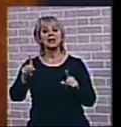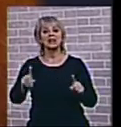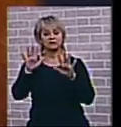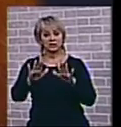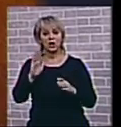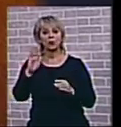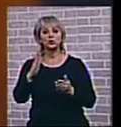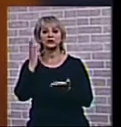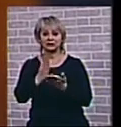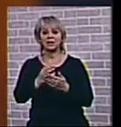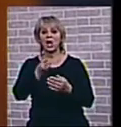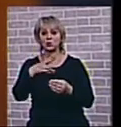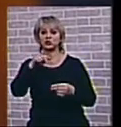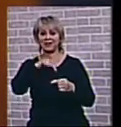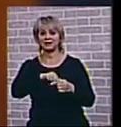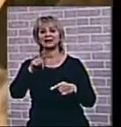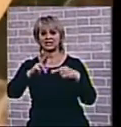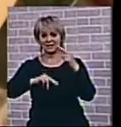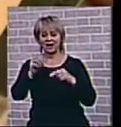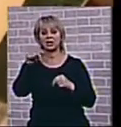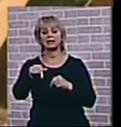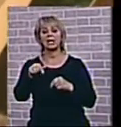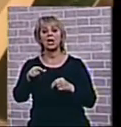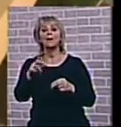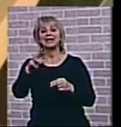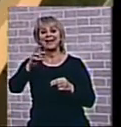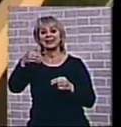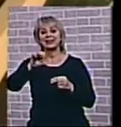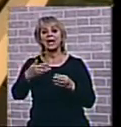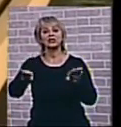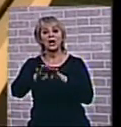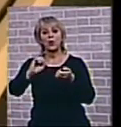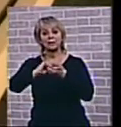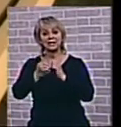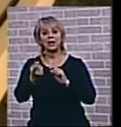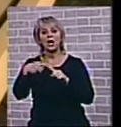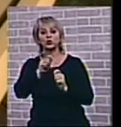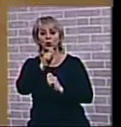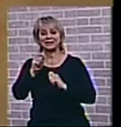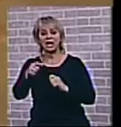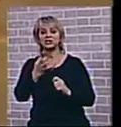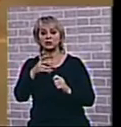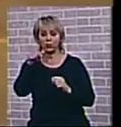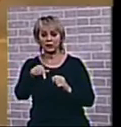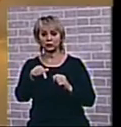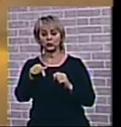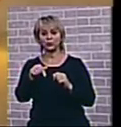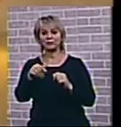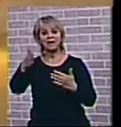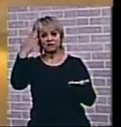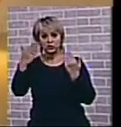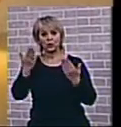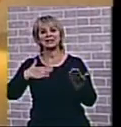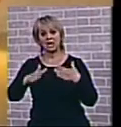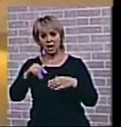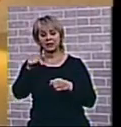навсегда будет обладать веселым нравом. Потому что янтарь – это такой минерал, который дарит теплоту, веселость